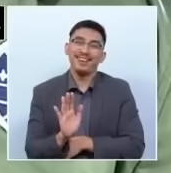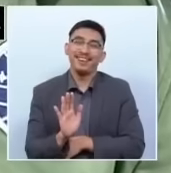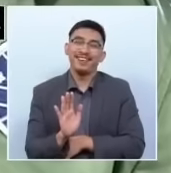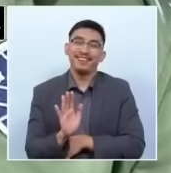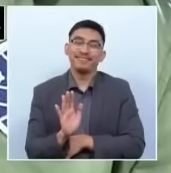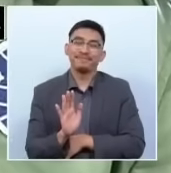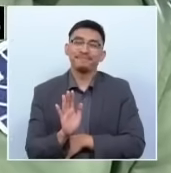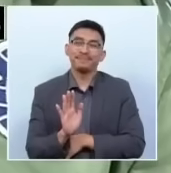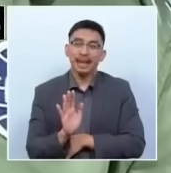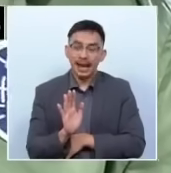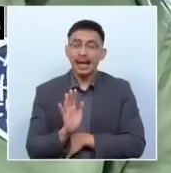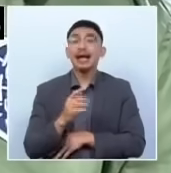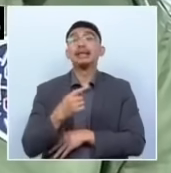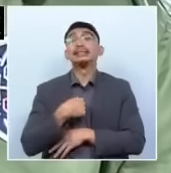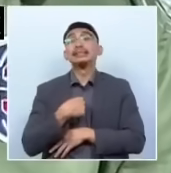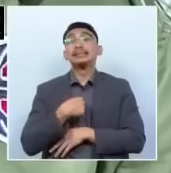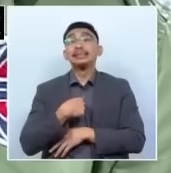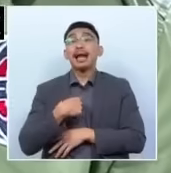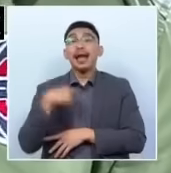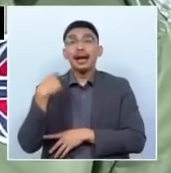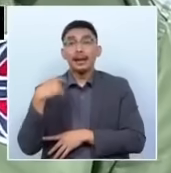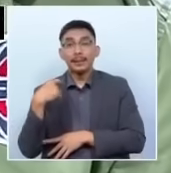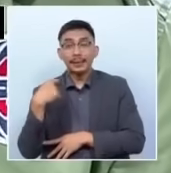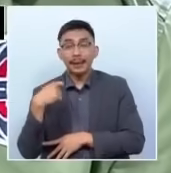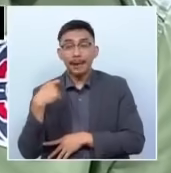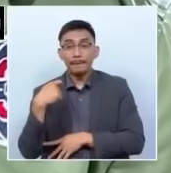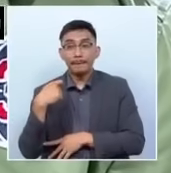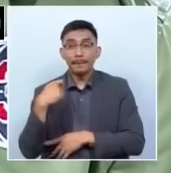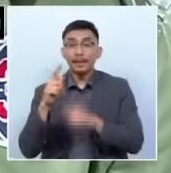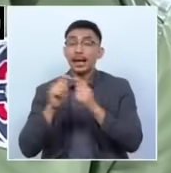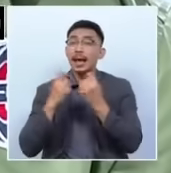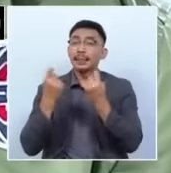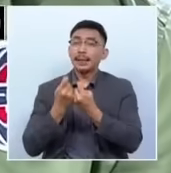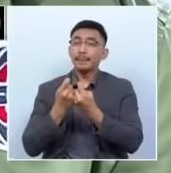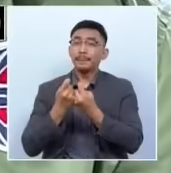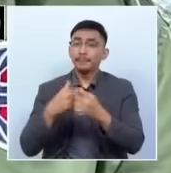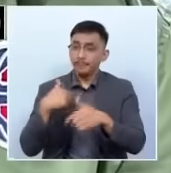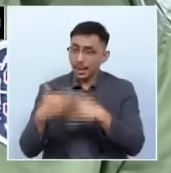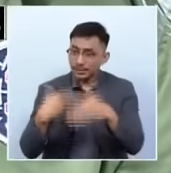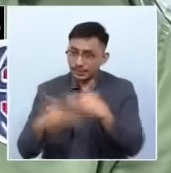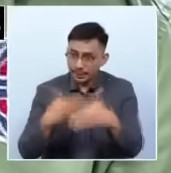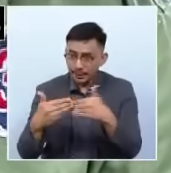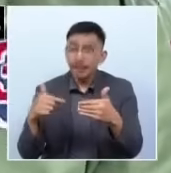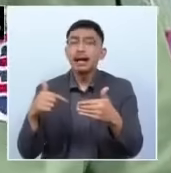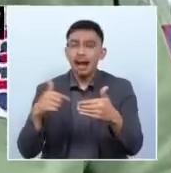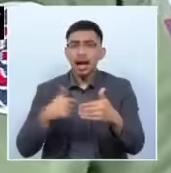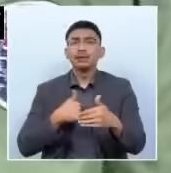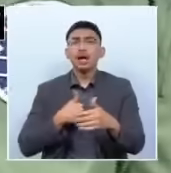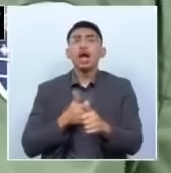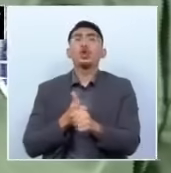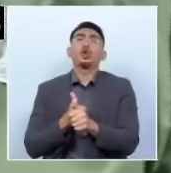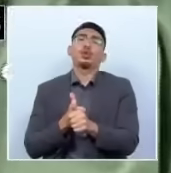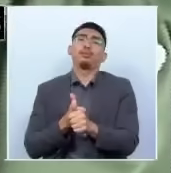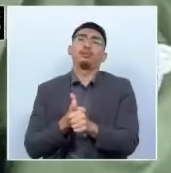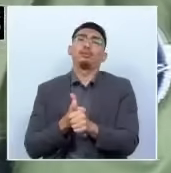seorang menti sebagai seorang team player saya harus loyal jadi ya saya